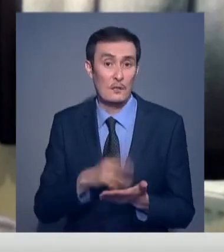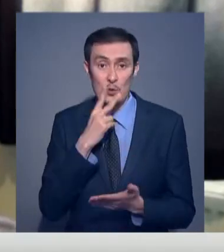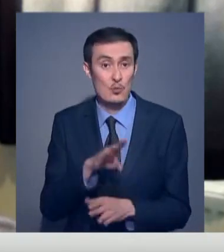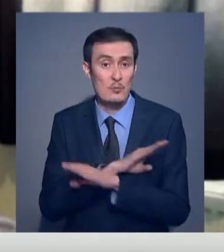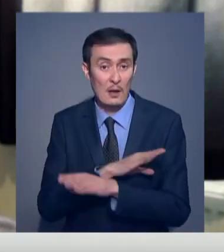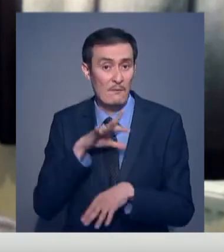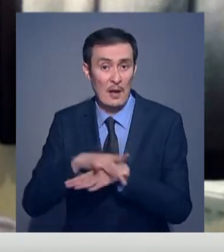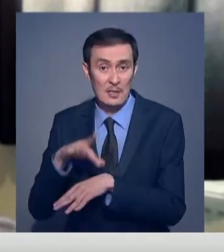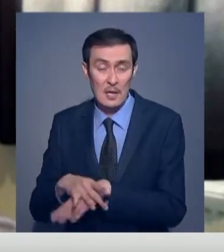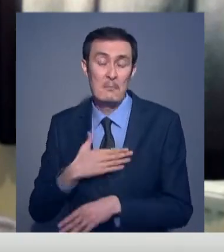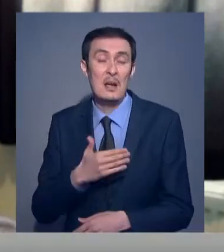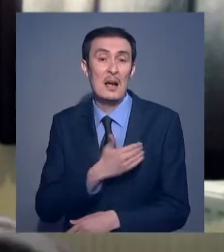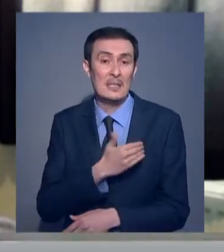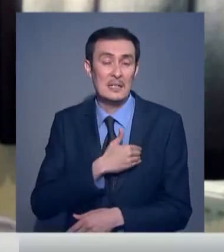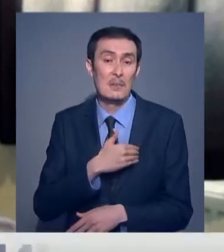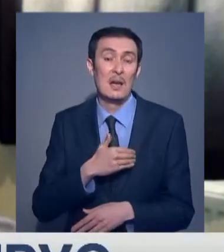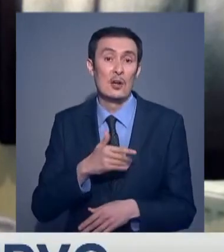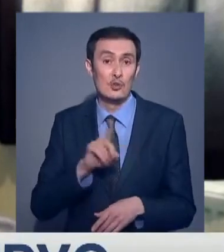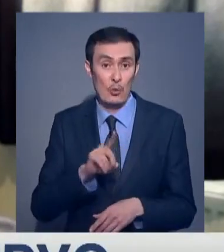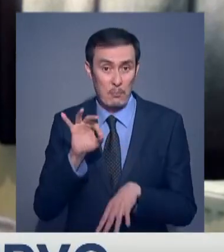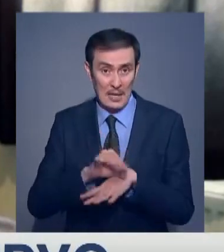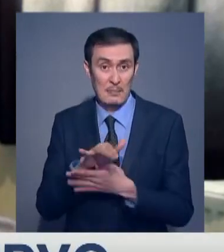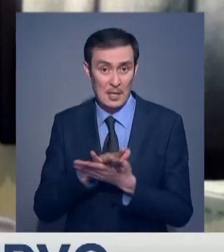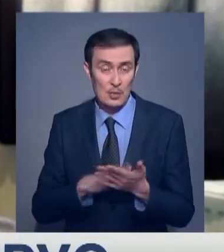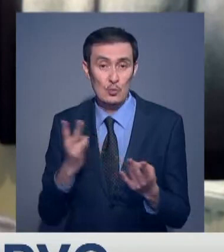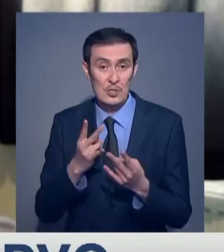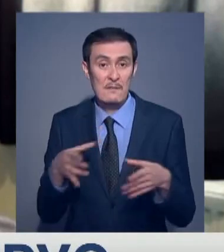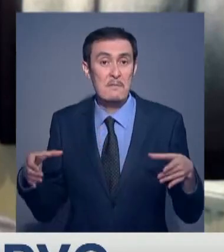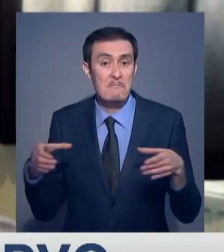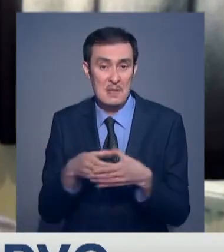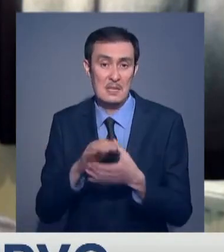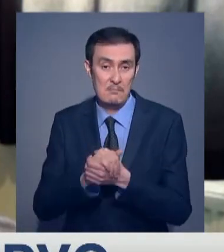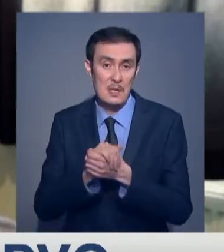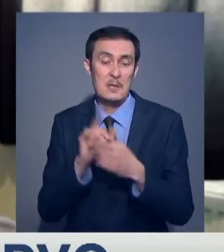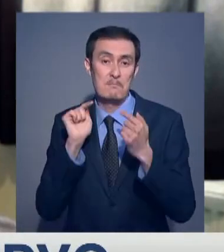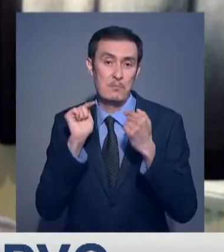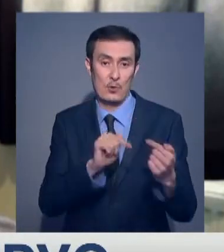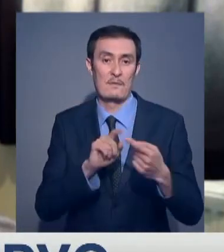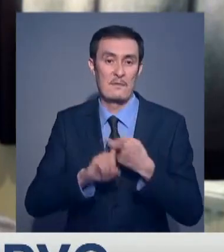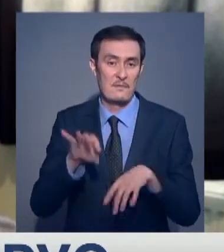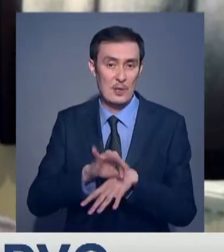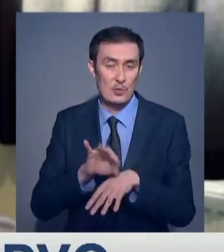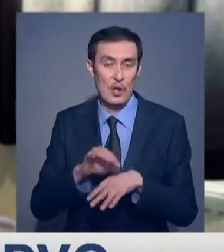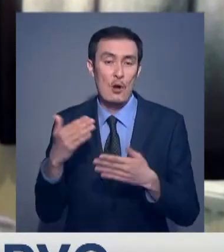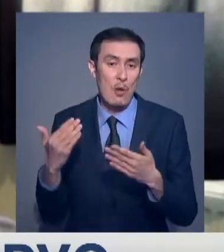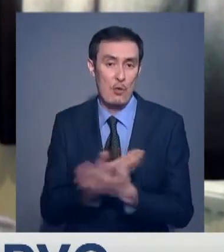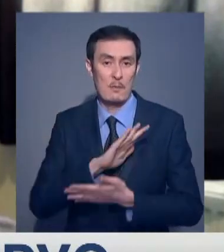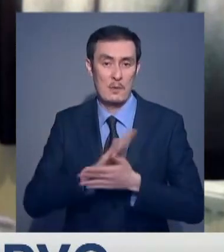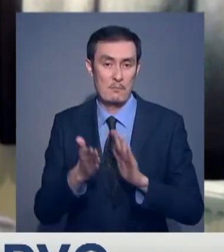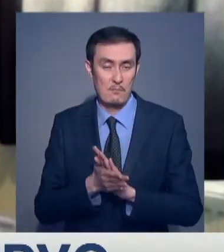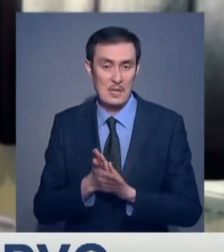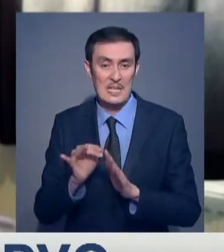Мы действительно хотим распространять болезнь дальше? Мы должны объединиться и победить коронавирус, приспособиться к новым условиям